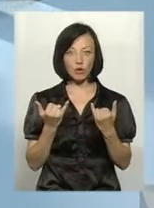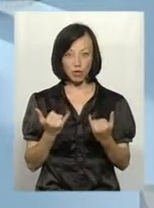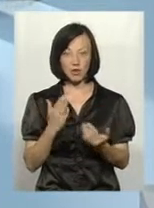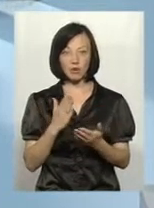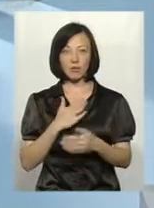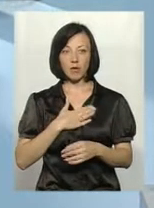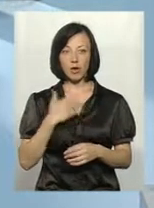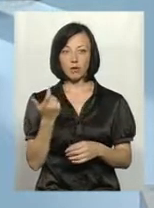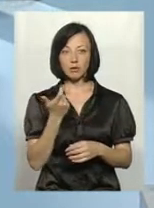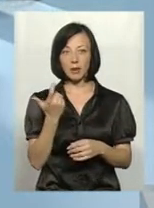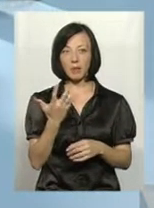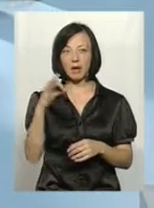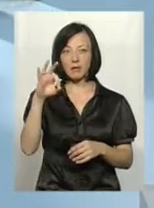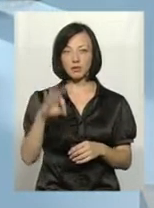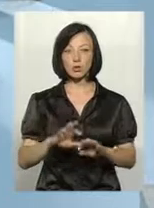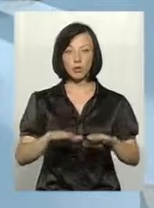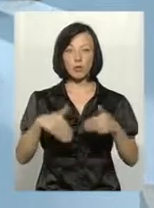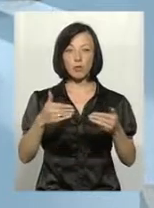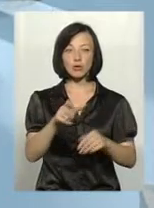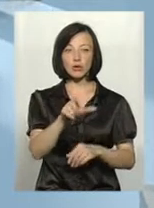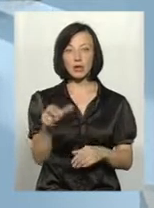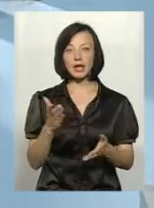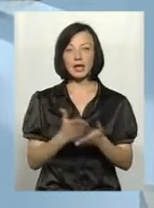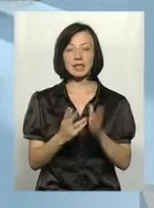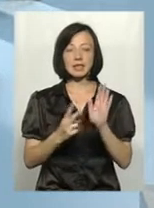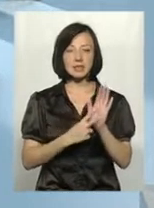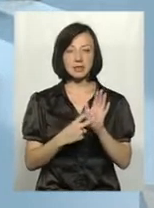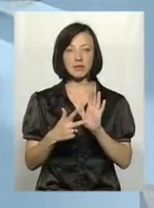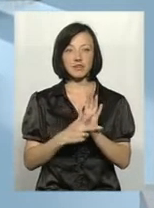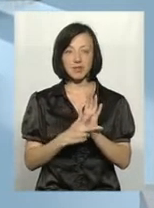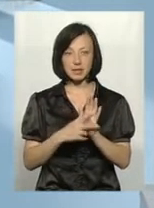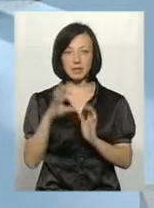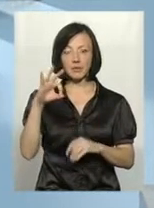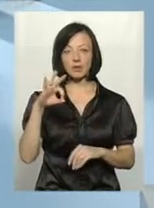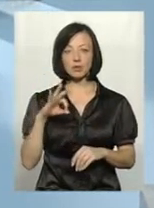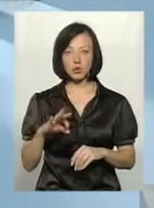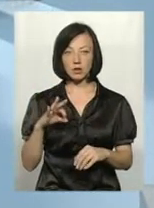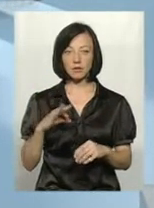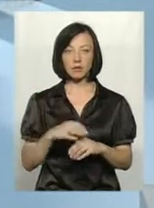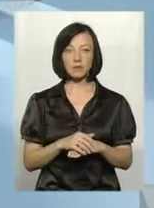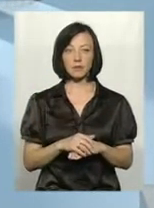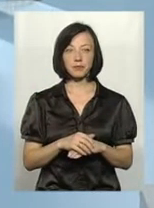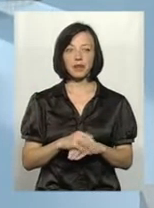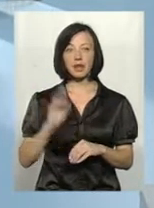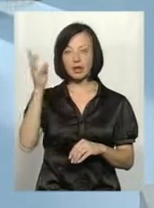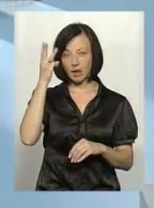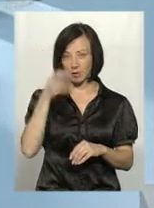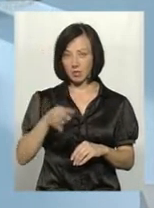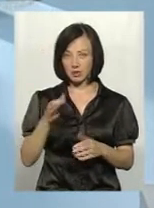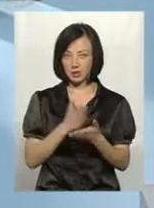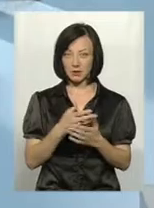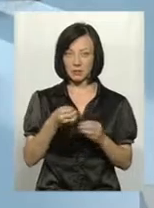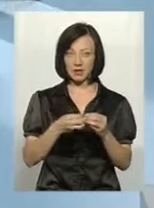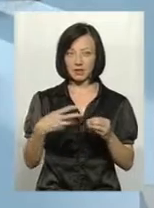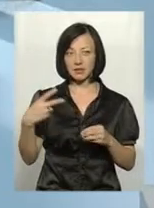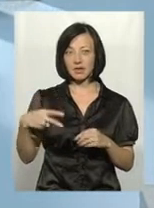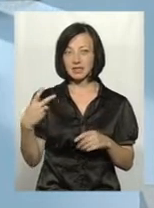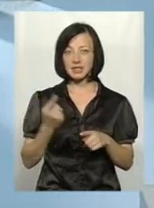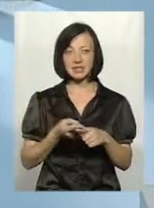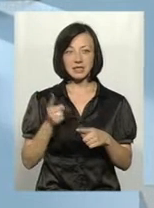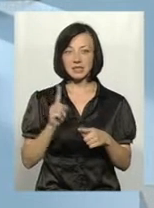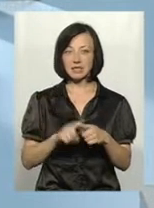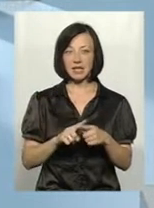господарство, 5% вже людям пропонує, а є і 7%, є і 8%, і ми на до цього йдемо. На Хмельниччині навіть є 15-20. Ну,